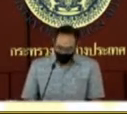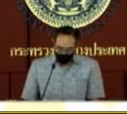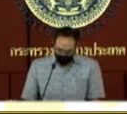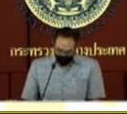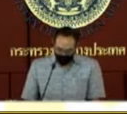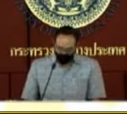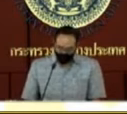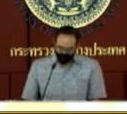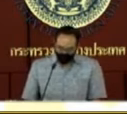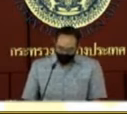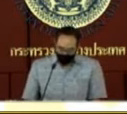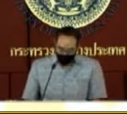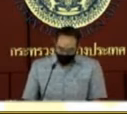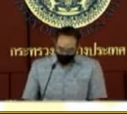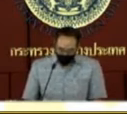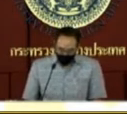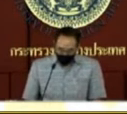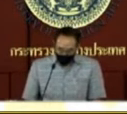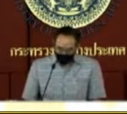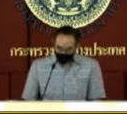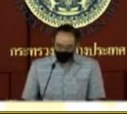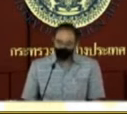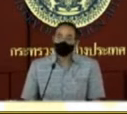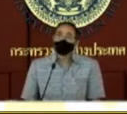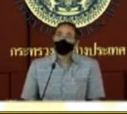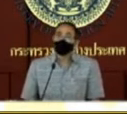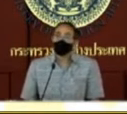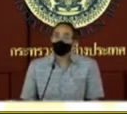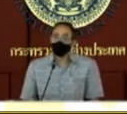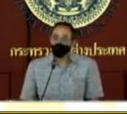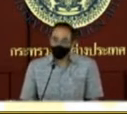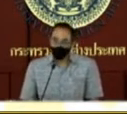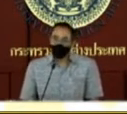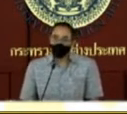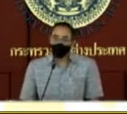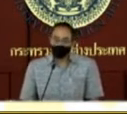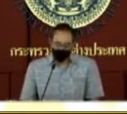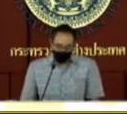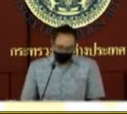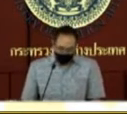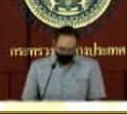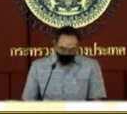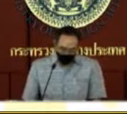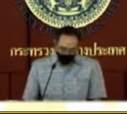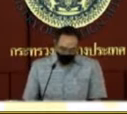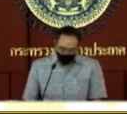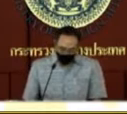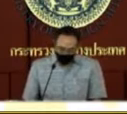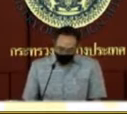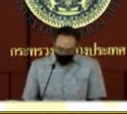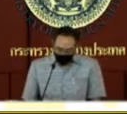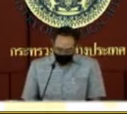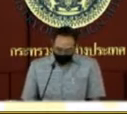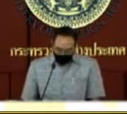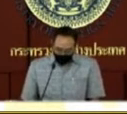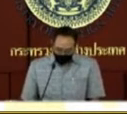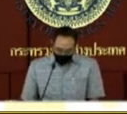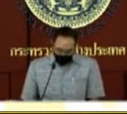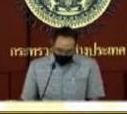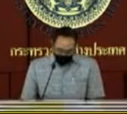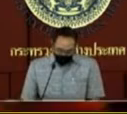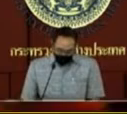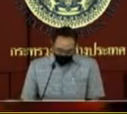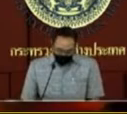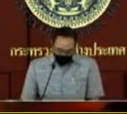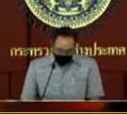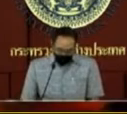ประชุม APEC 2022อีกครั้งหนึ่งนะครับท่ามกลางบริบทโลกที่เปลี่ยนแปลงไปนะครับซึ่ง